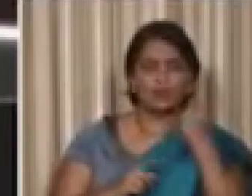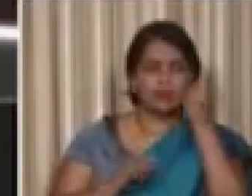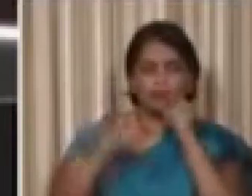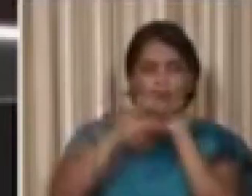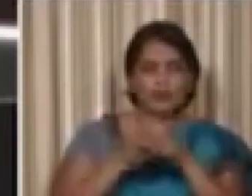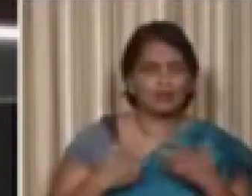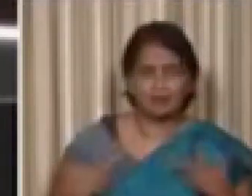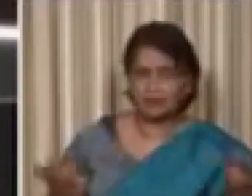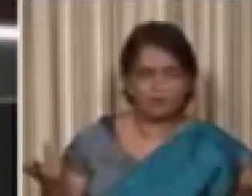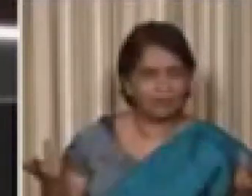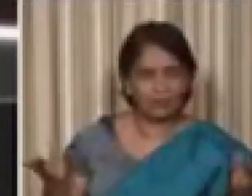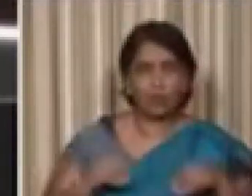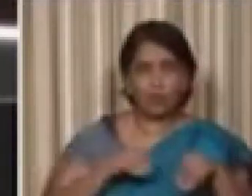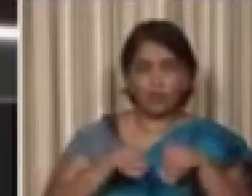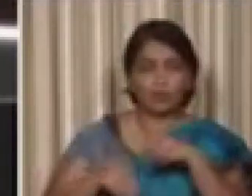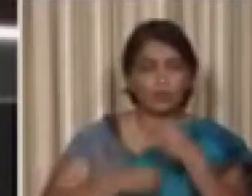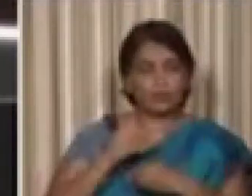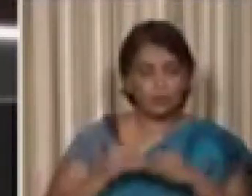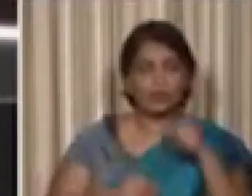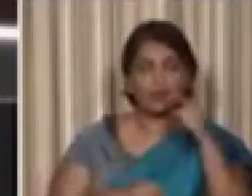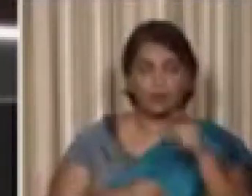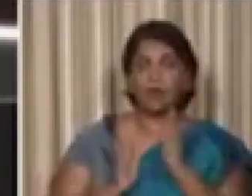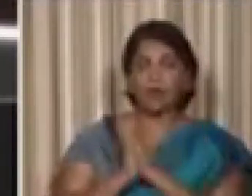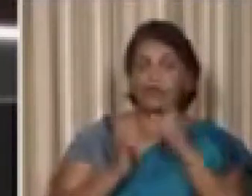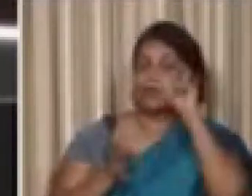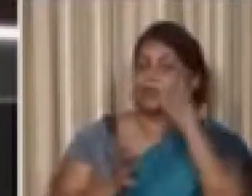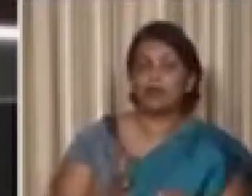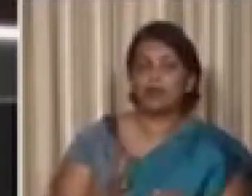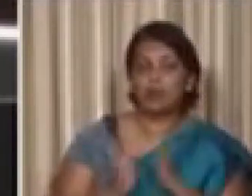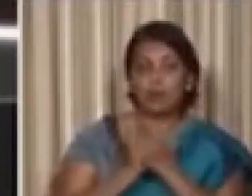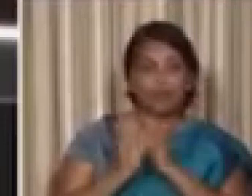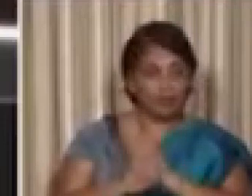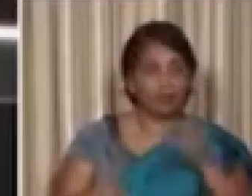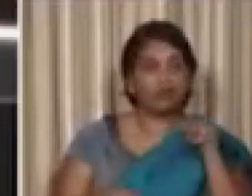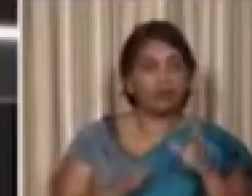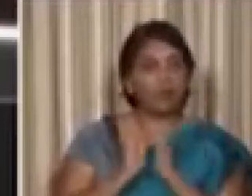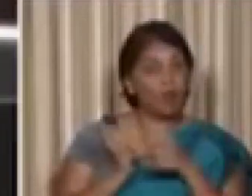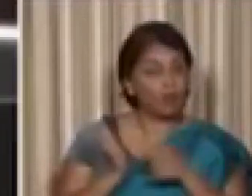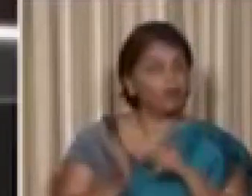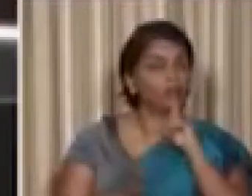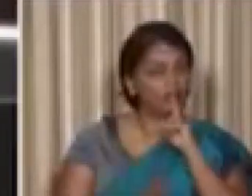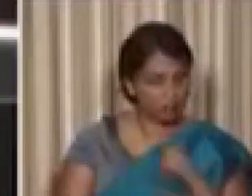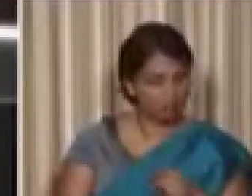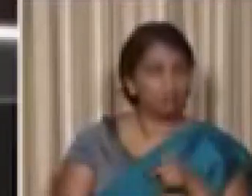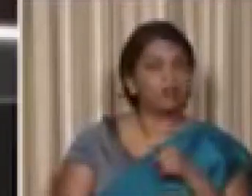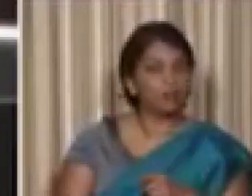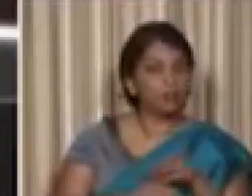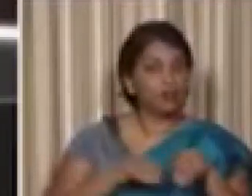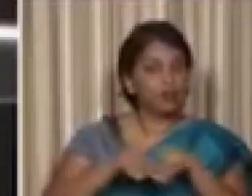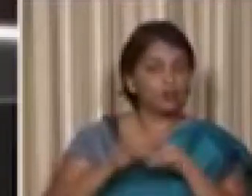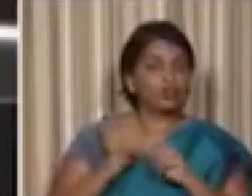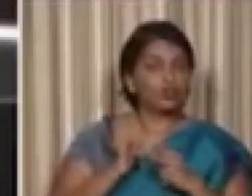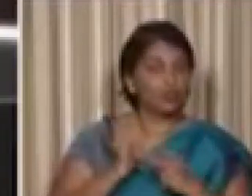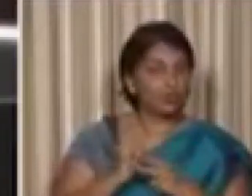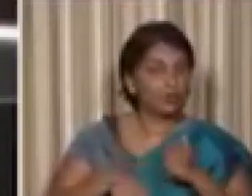සම්බන්ධයක් නැහැනේ. විශේෂයෙන්ම කෘෂිකර්මාන්තය සම්බන්ධයෙන් එතුමාගේ පොත කියවල බලන්න. එතුමා දැන් පොතක් නිකුත් කළ තියෙනවා. පොතේ පැහැදිලිව කියලා තියෙනවා එතුමායි කෘෂිකර්ම ව්‍යාපෘති